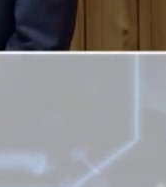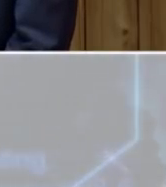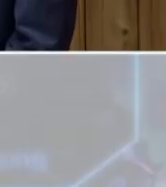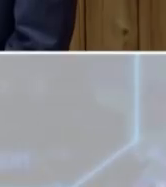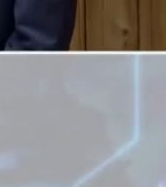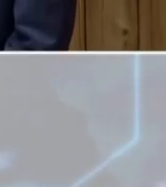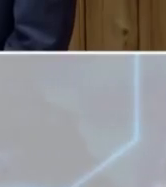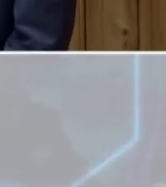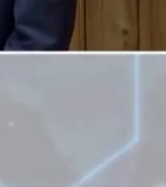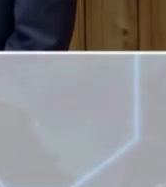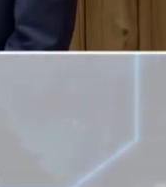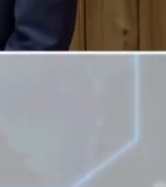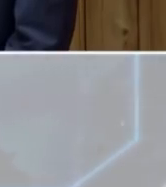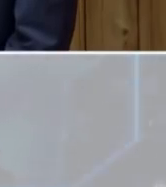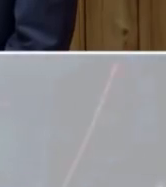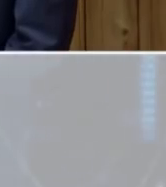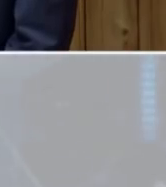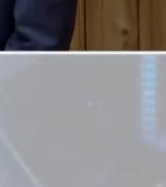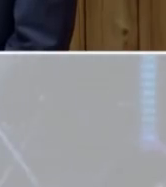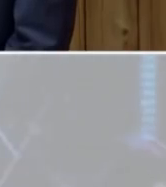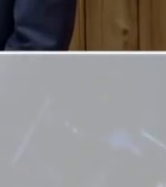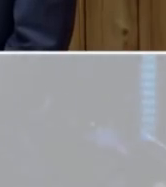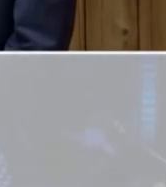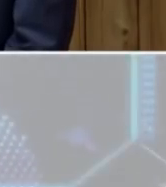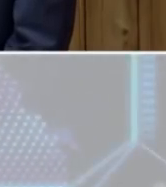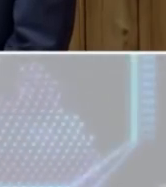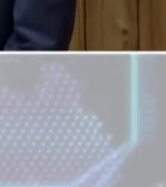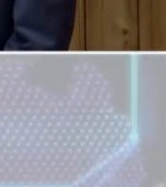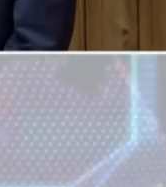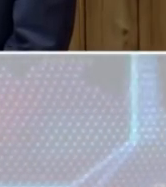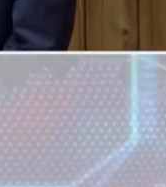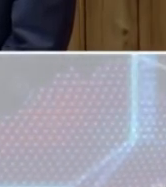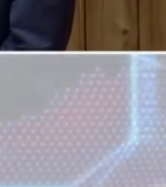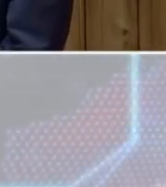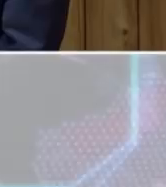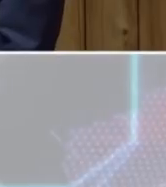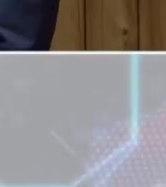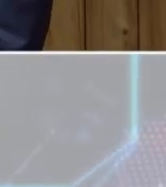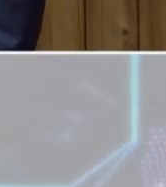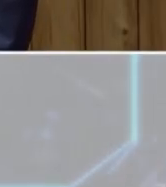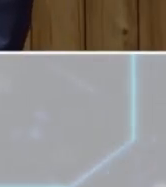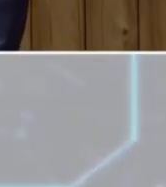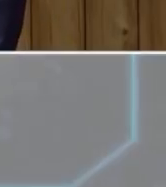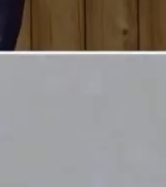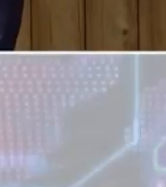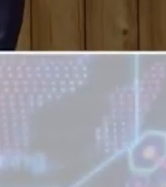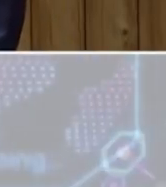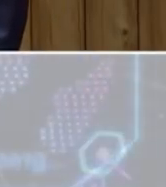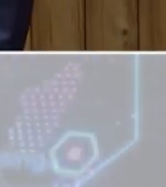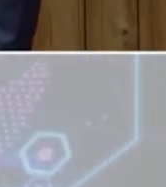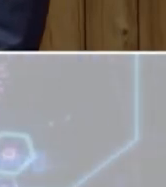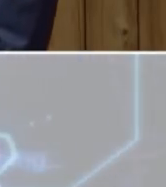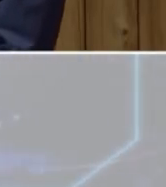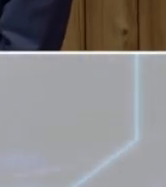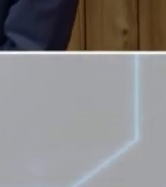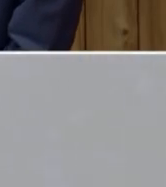พราะว่าท่านนายกรัฐมนตรีได้ชี้แนะและอธิบายเหมือนที่ท่านรองนายกสมคิดเนี่ยพูดไปหมดแล้วมีกราฟิกเหมือนกันหมด